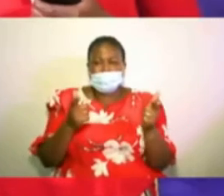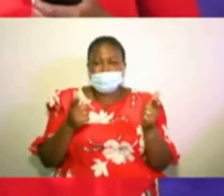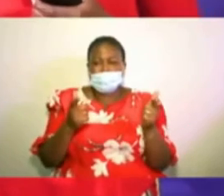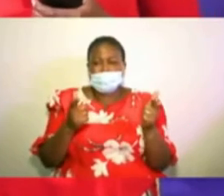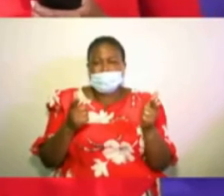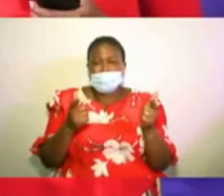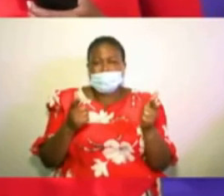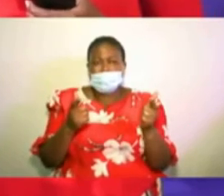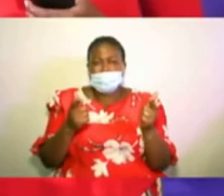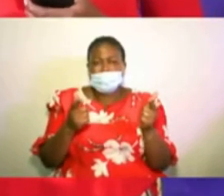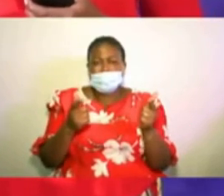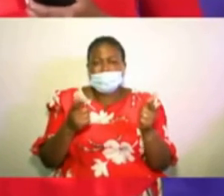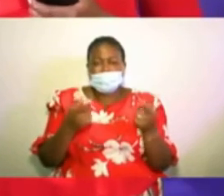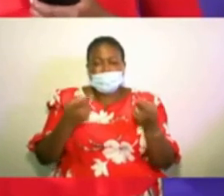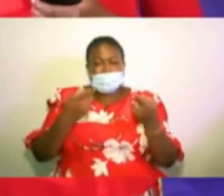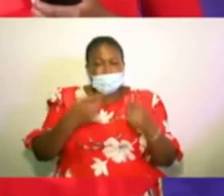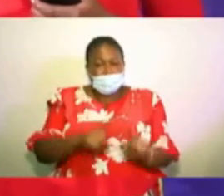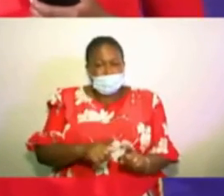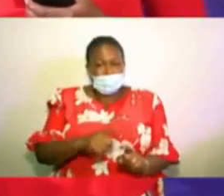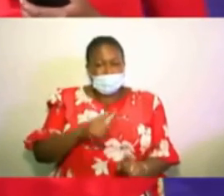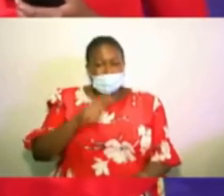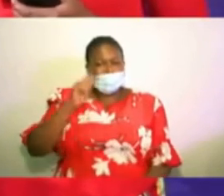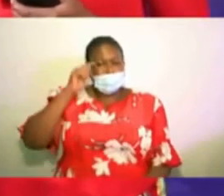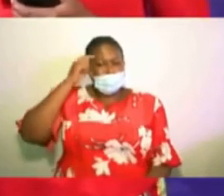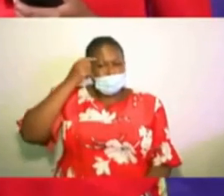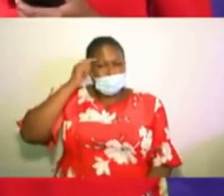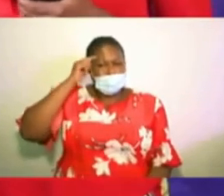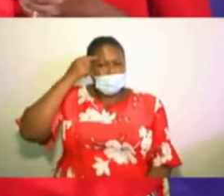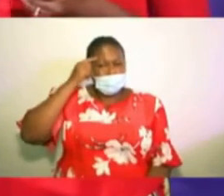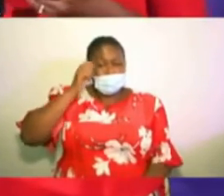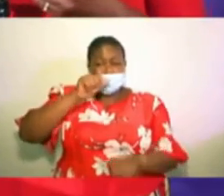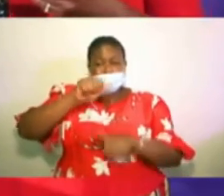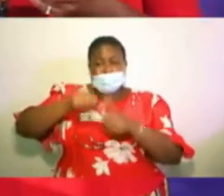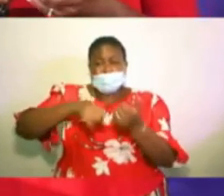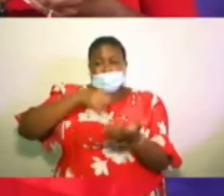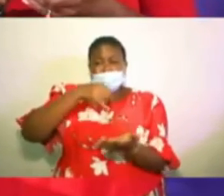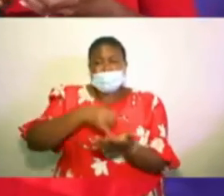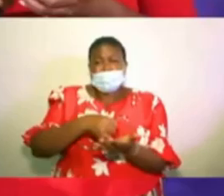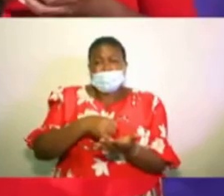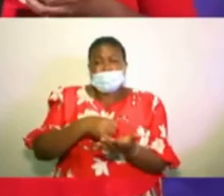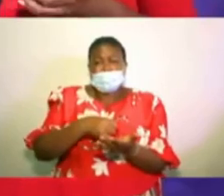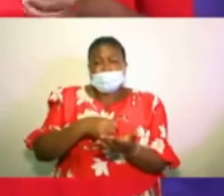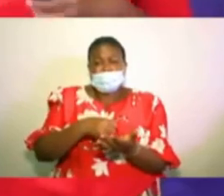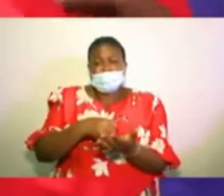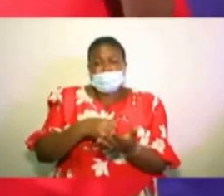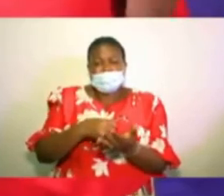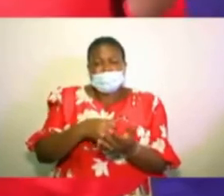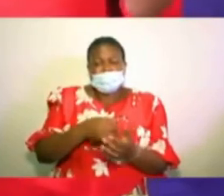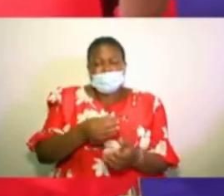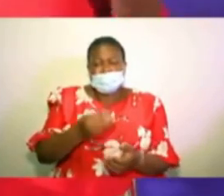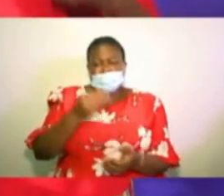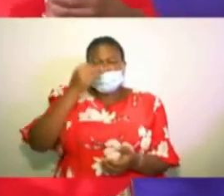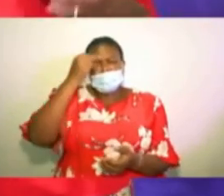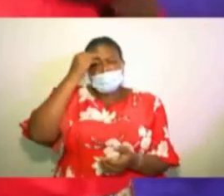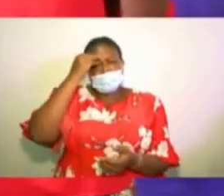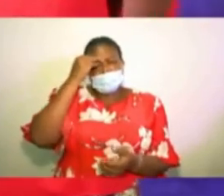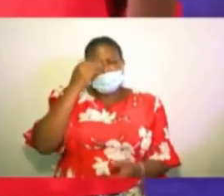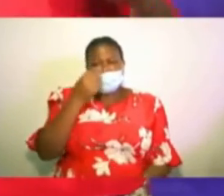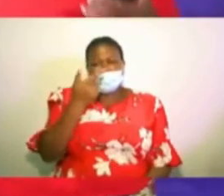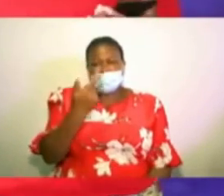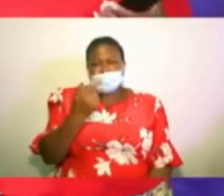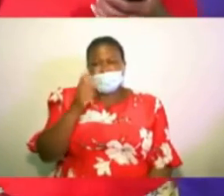Now when I was thinking about it, it took me to the book of Genesis, the creation of Adam.